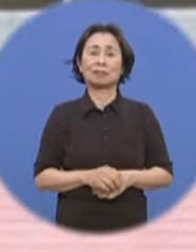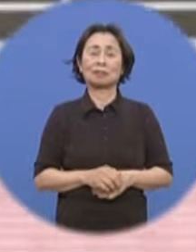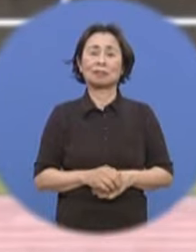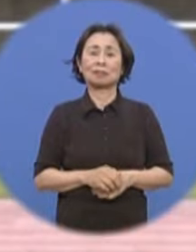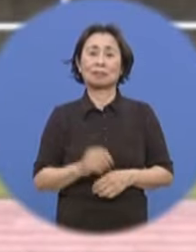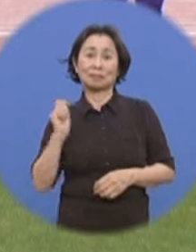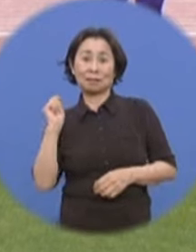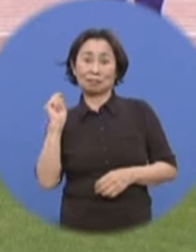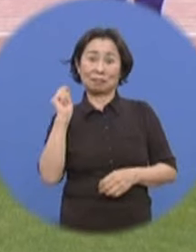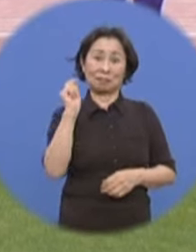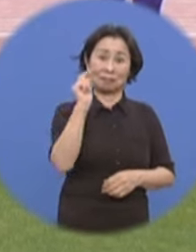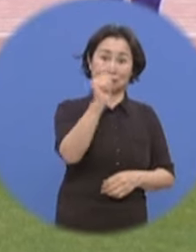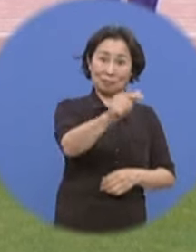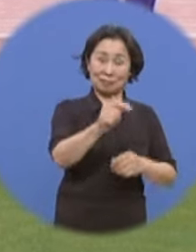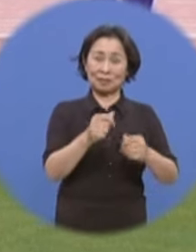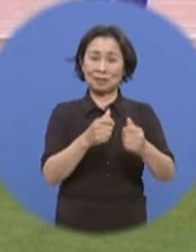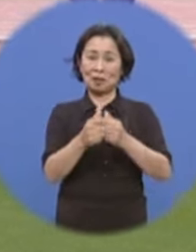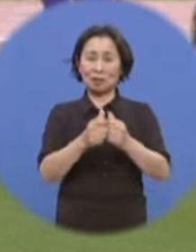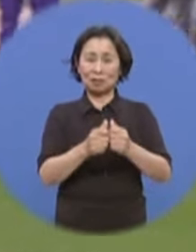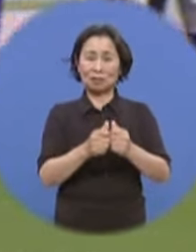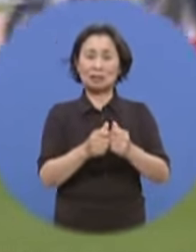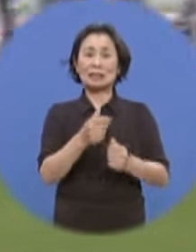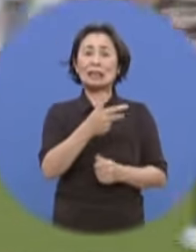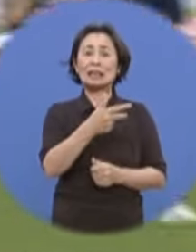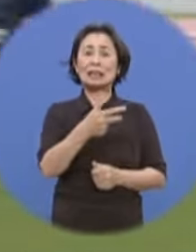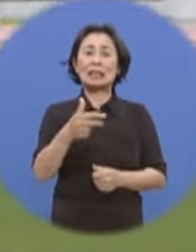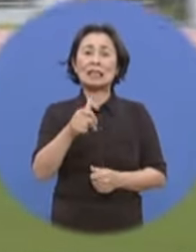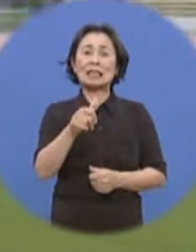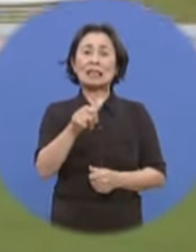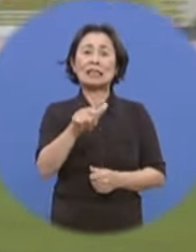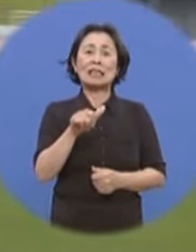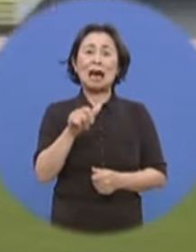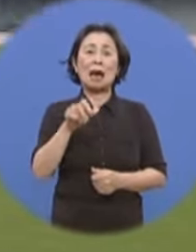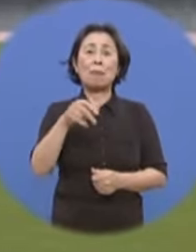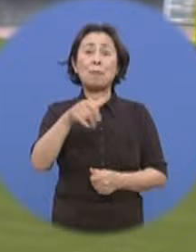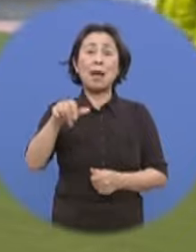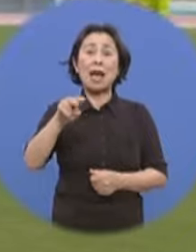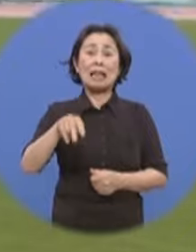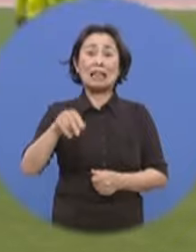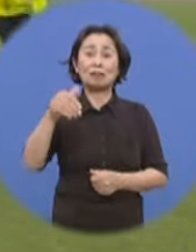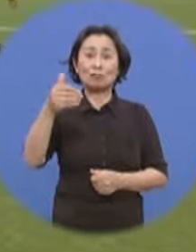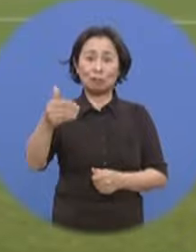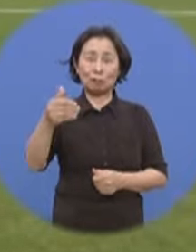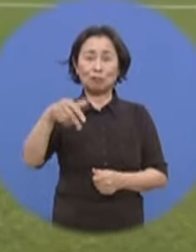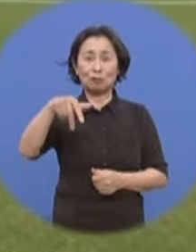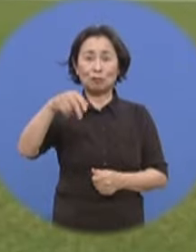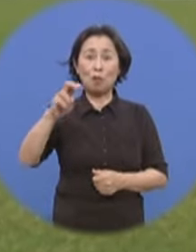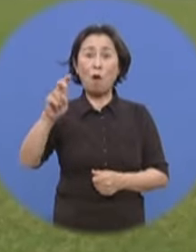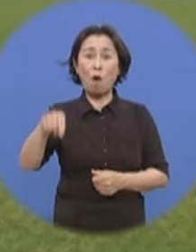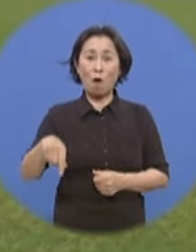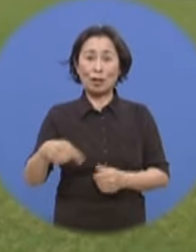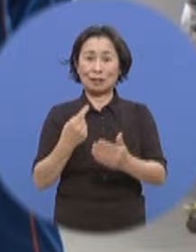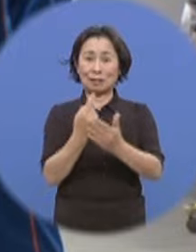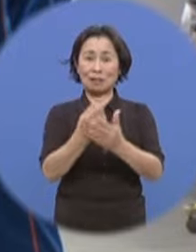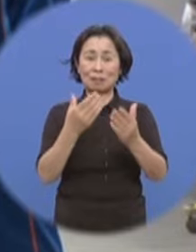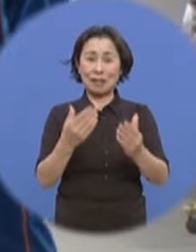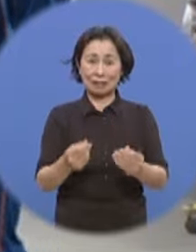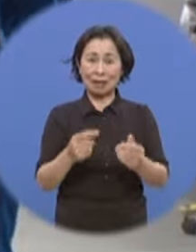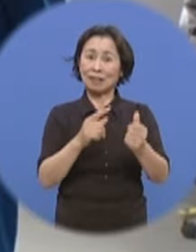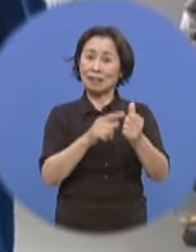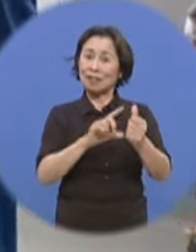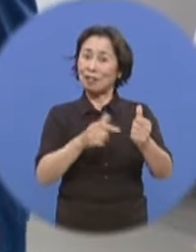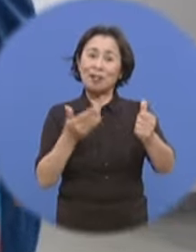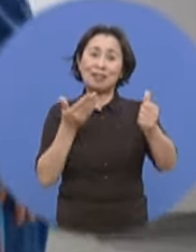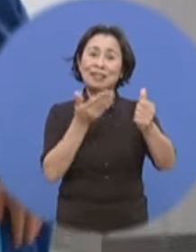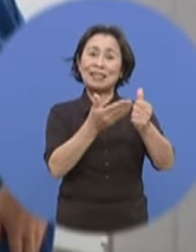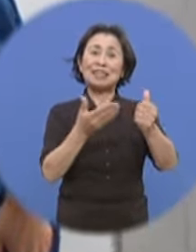競う競技的の部ジャベリックスローに出場しました西岡さんに感想や競技の楽し